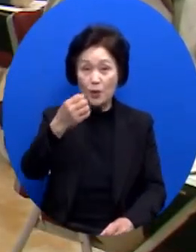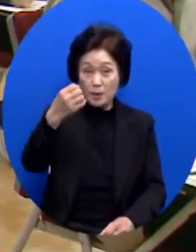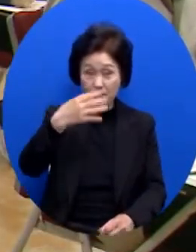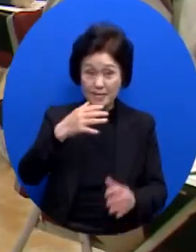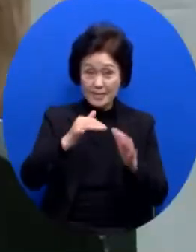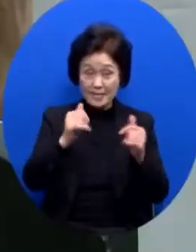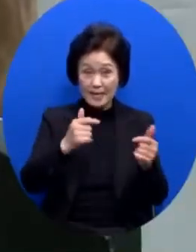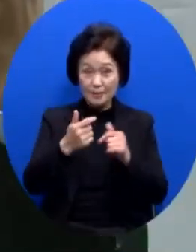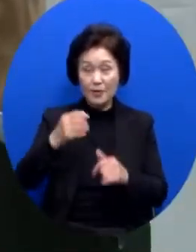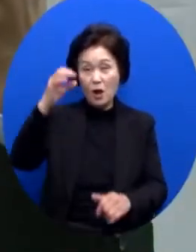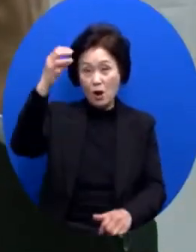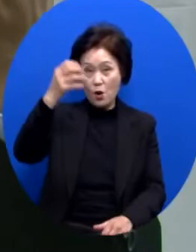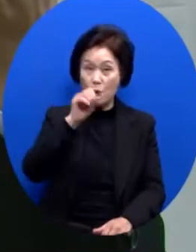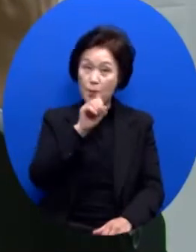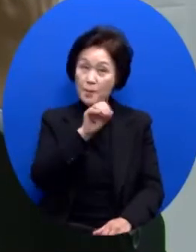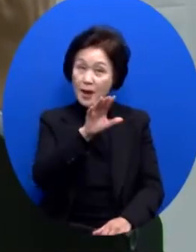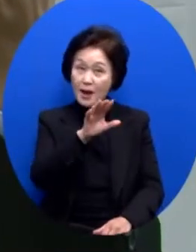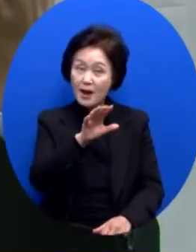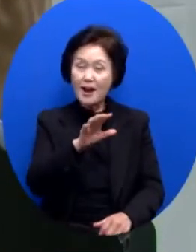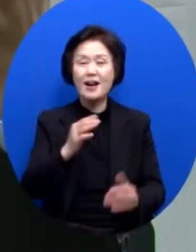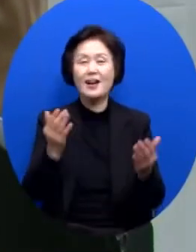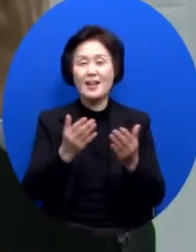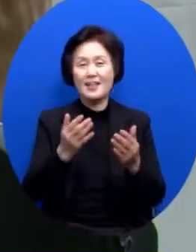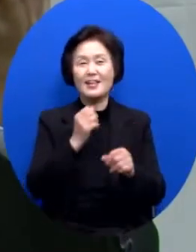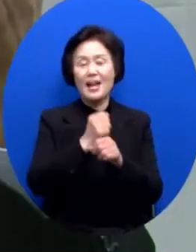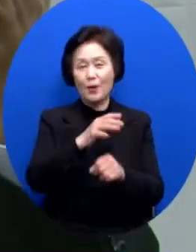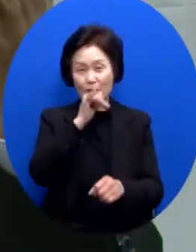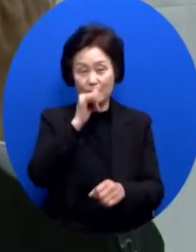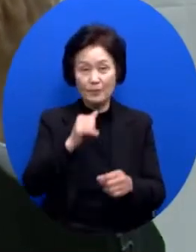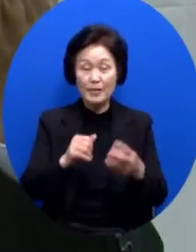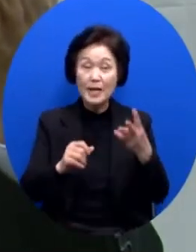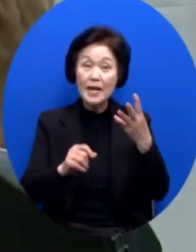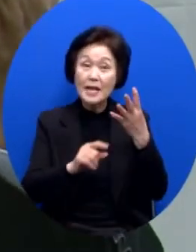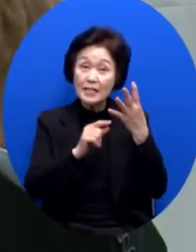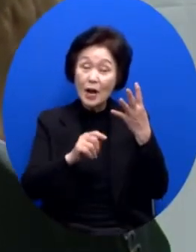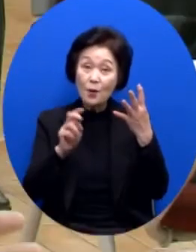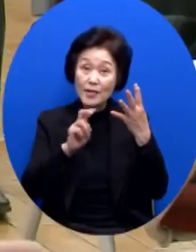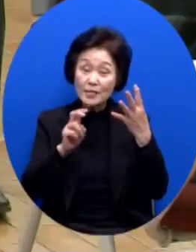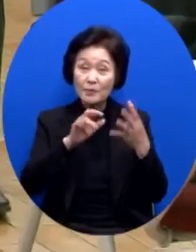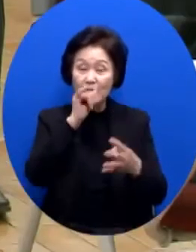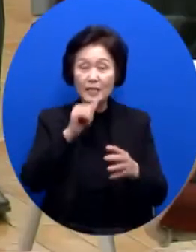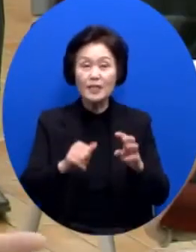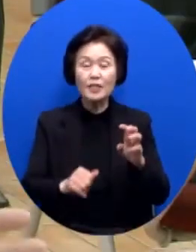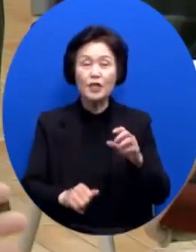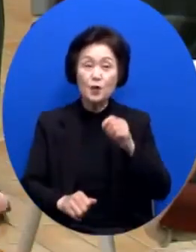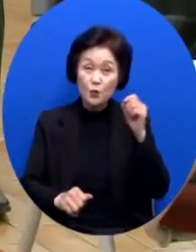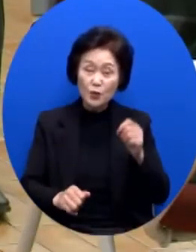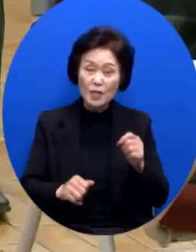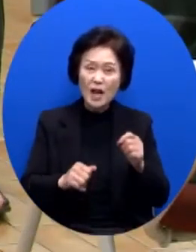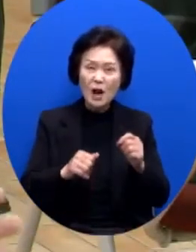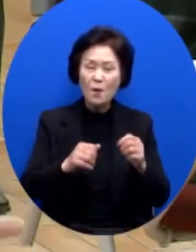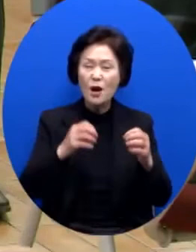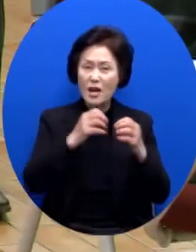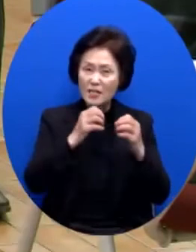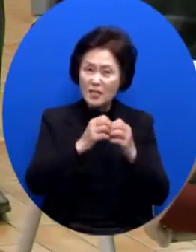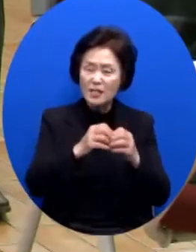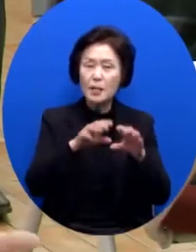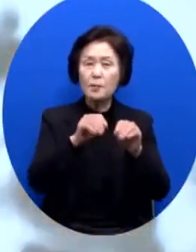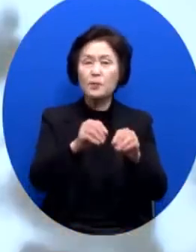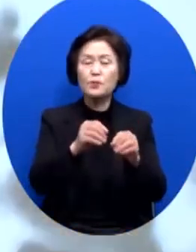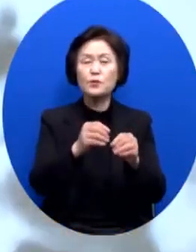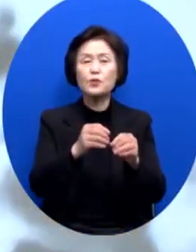7 좀 하고 있습니다 어 예를 들면 척 이들이 4월 20일에 있는 우크라이나 와 의 전쟁 중지와 평화를 위한